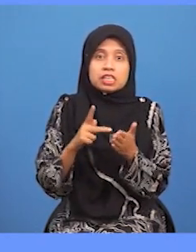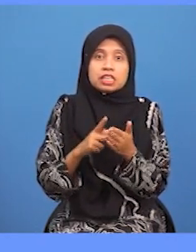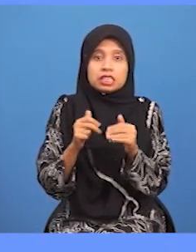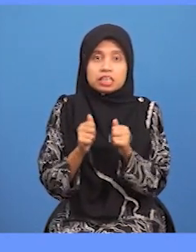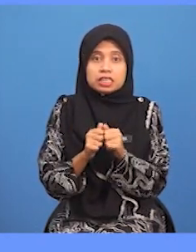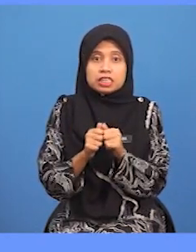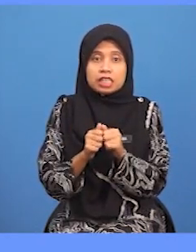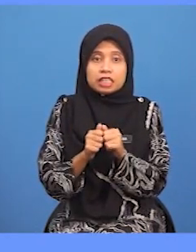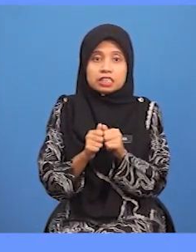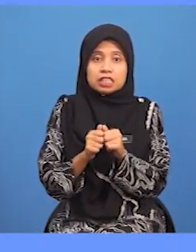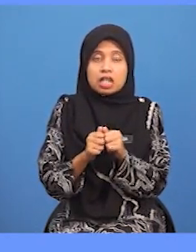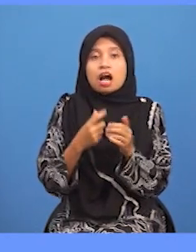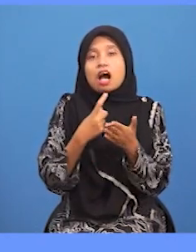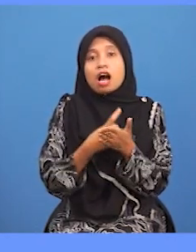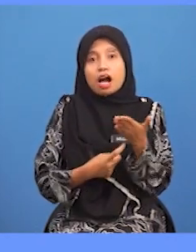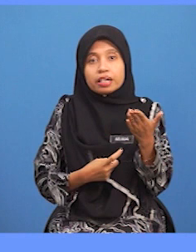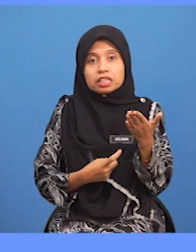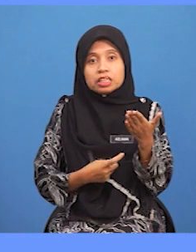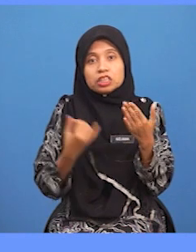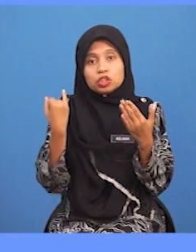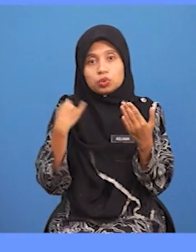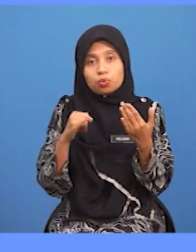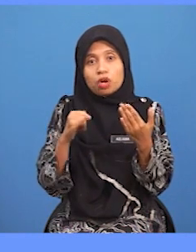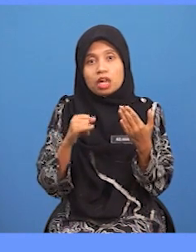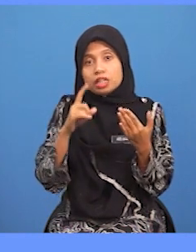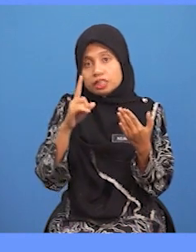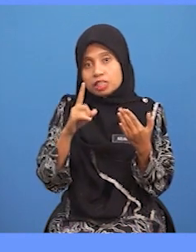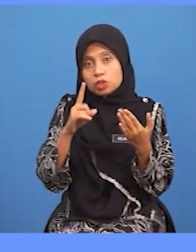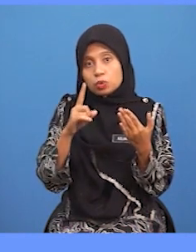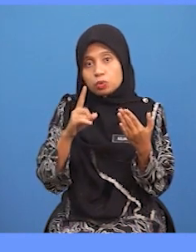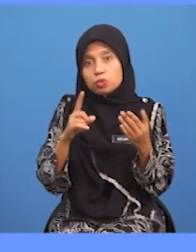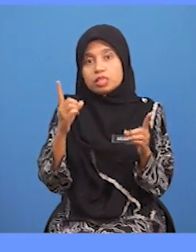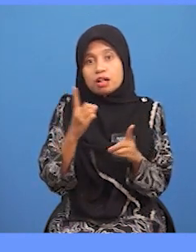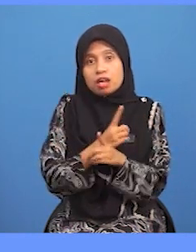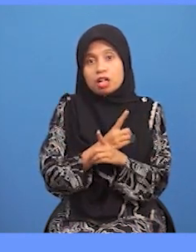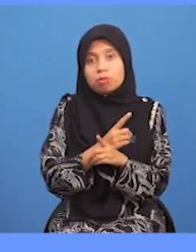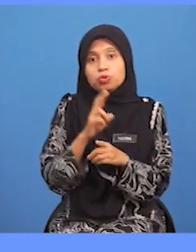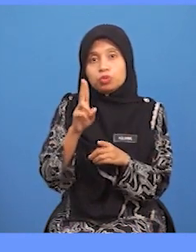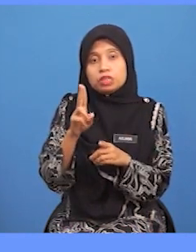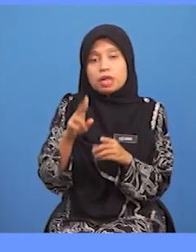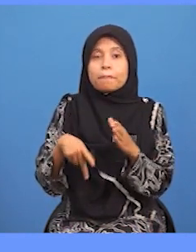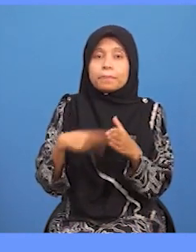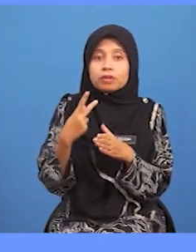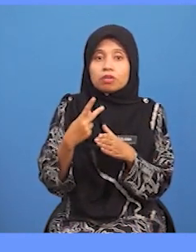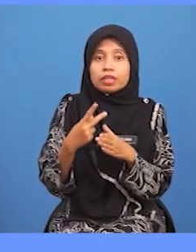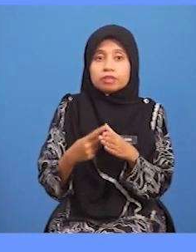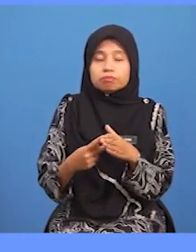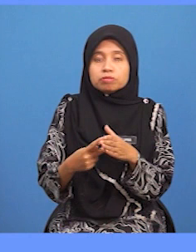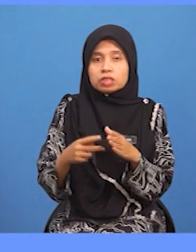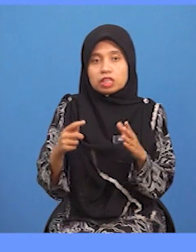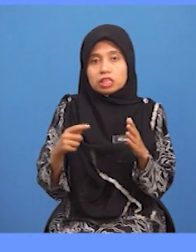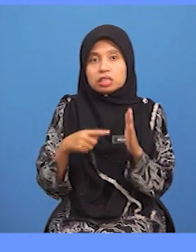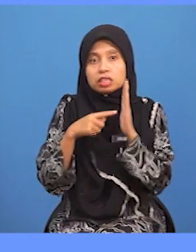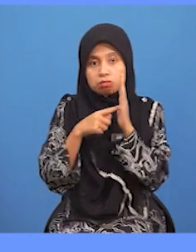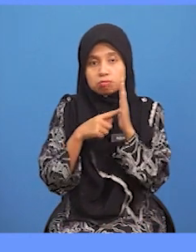menggunakan rumus harga jualan seunit darab unit pengeluaran. Rujuk maklumat tambahan untuk